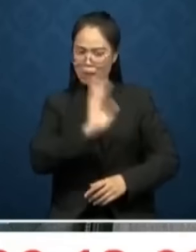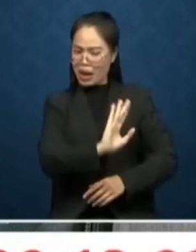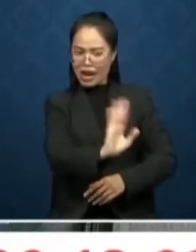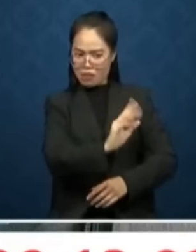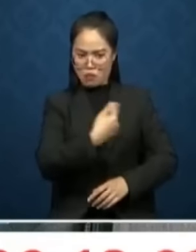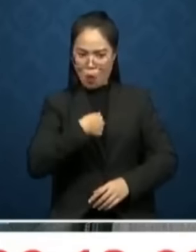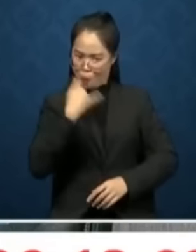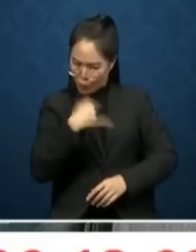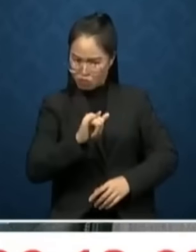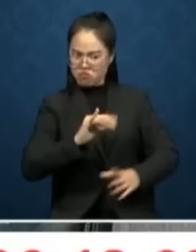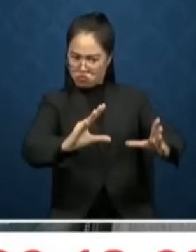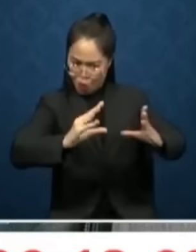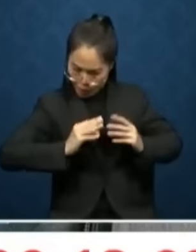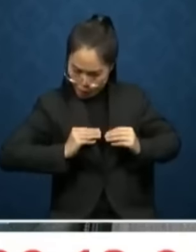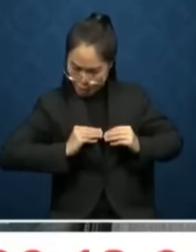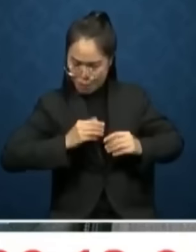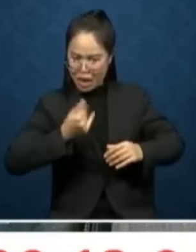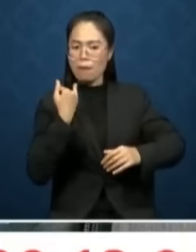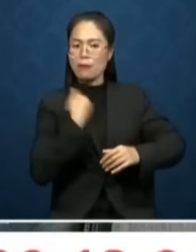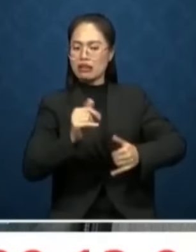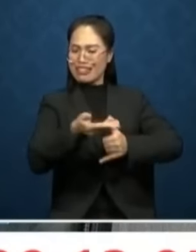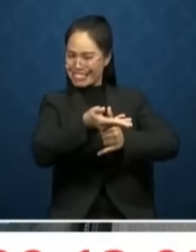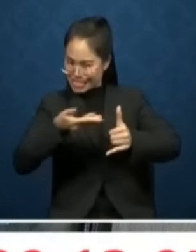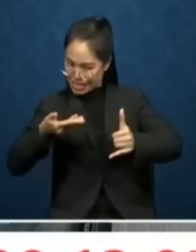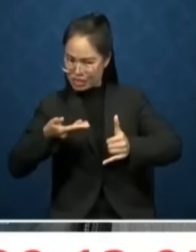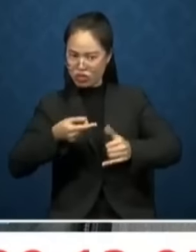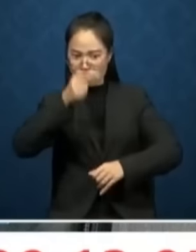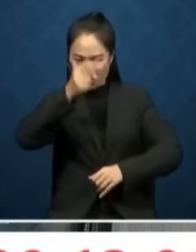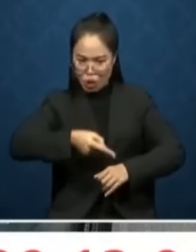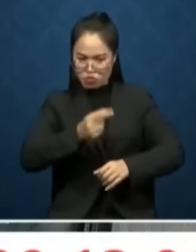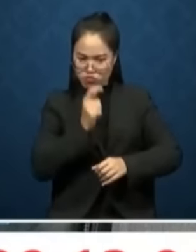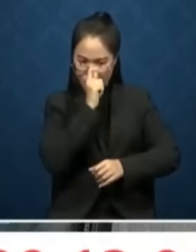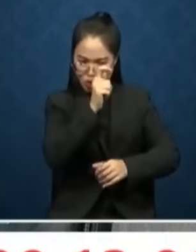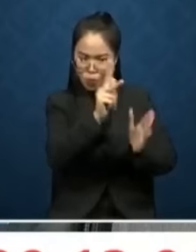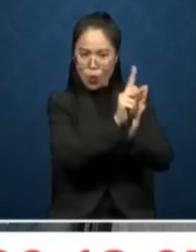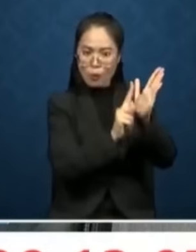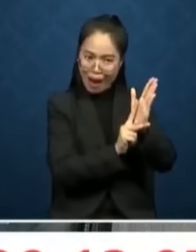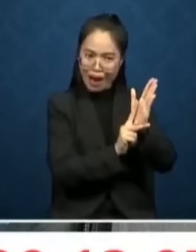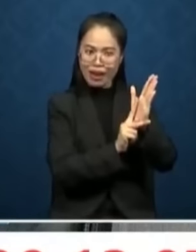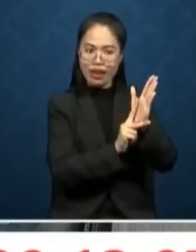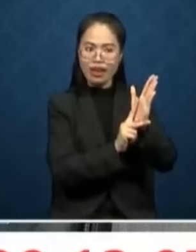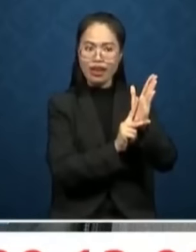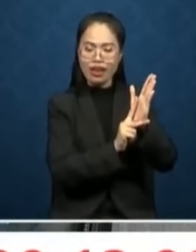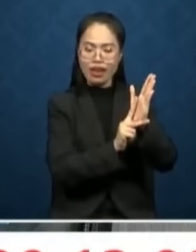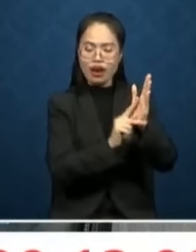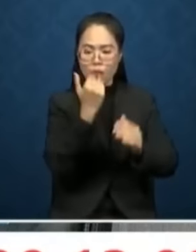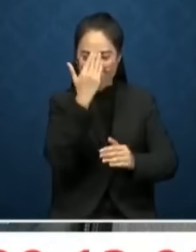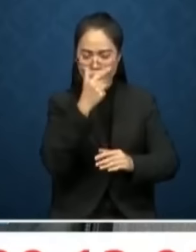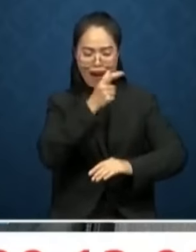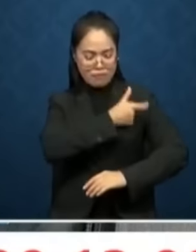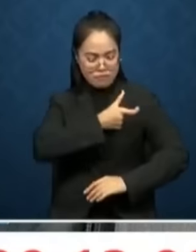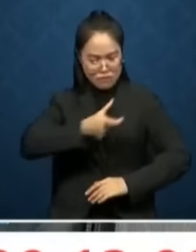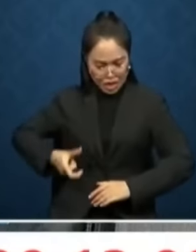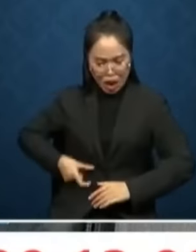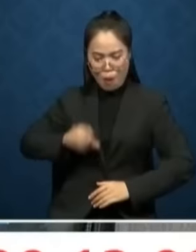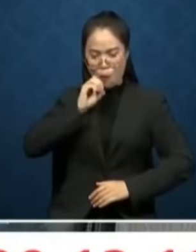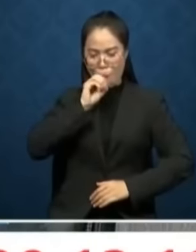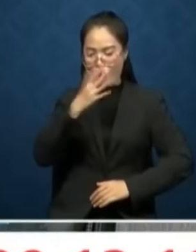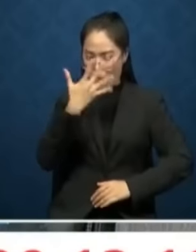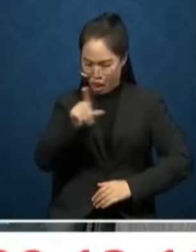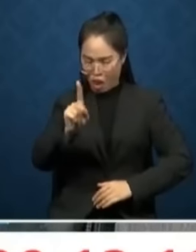านะครับนั่นเพราะเขาเห็นว่าความศักดิ์สิทธิ์ของกฎหมายความศักดิ์สิทธิ์ของพระอำนาจของพระเจ้าอยู่หัวนั้